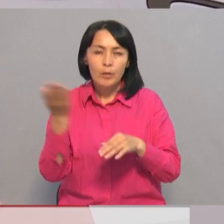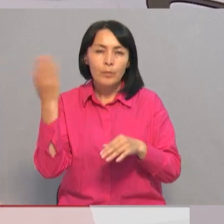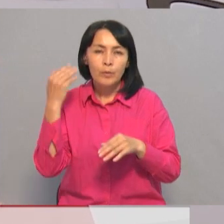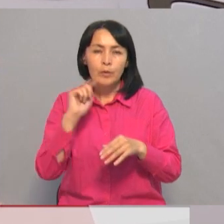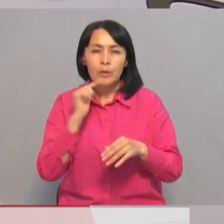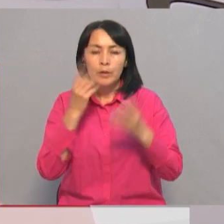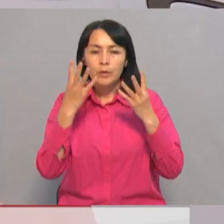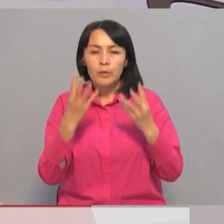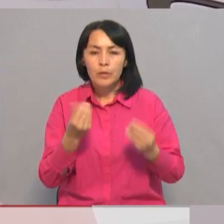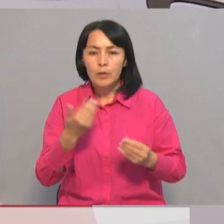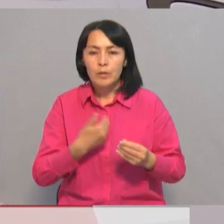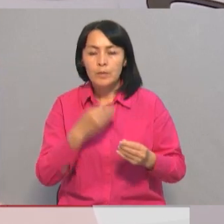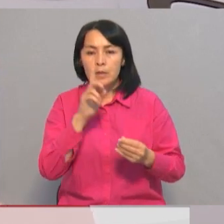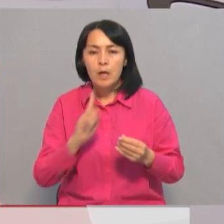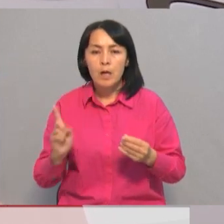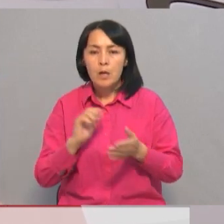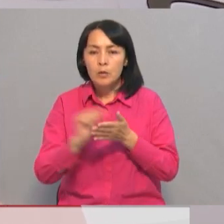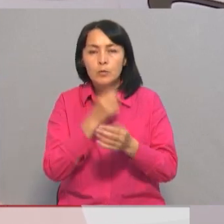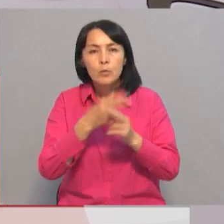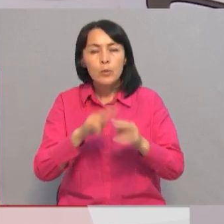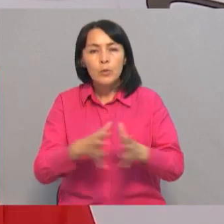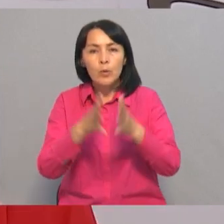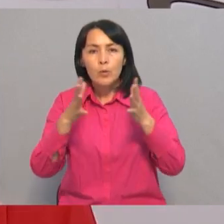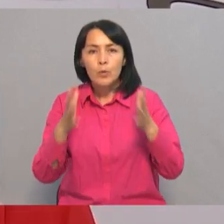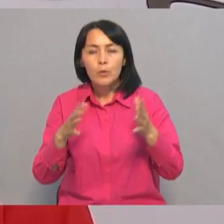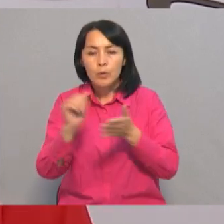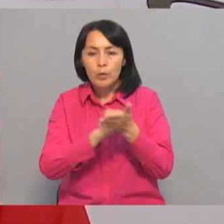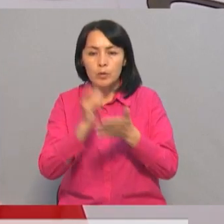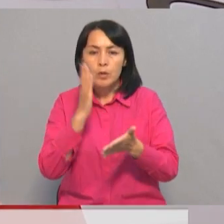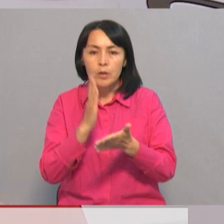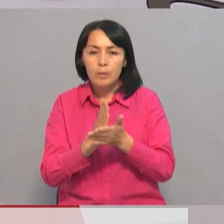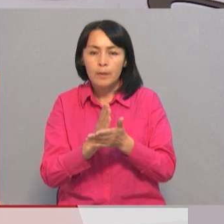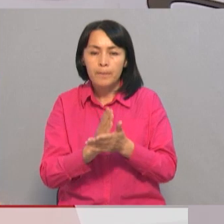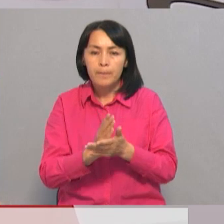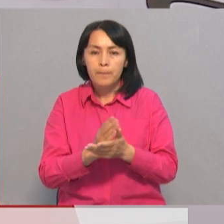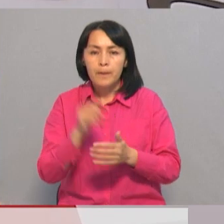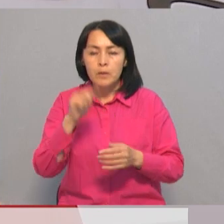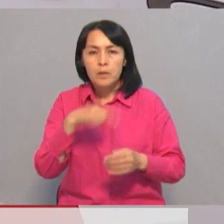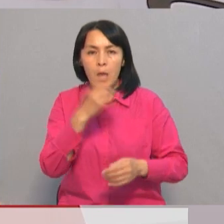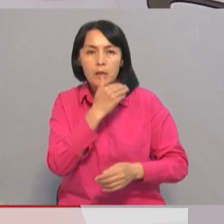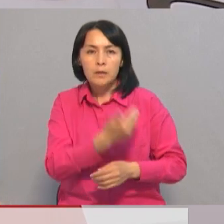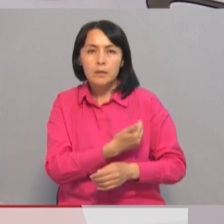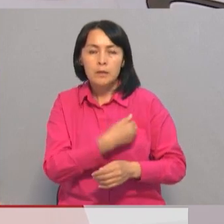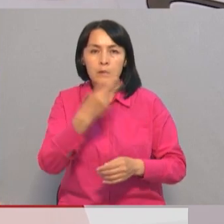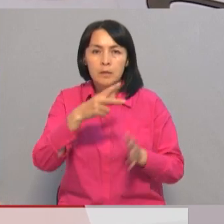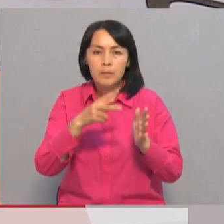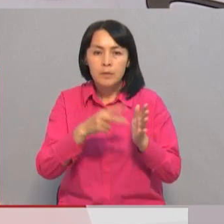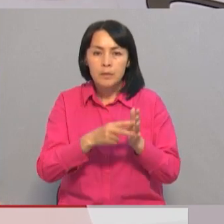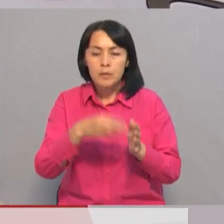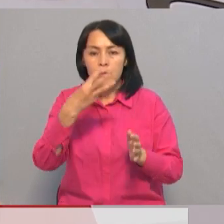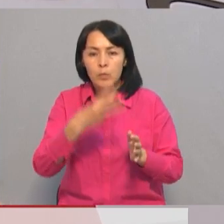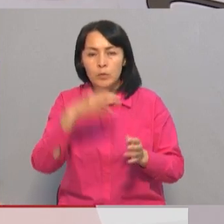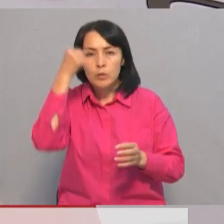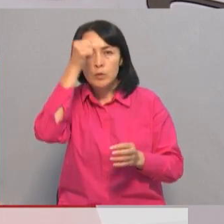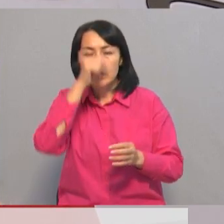сүргін құрбандарына біздің архивтің құжаттарында өте үлкен құжаттар бар, түп нұсқалар. Оның ішінде айтатын болсақ 28-30